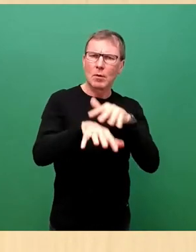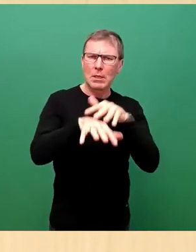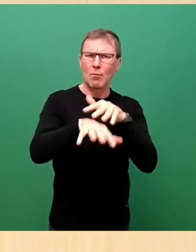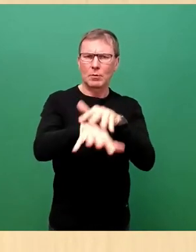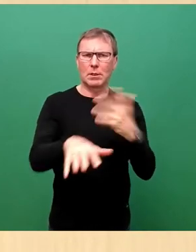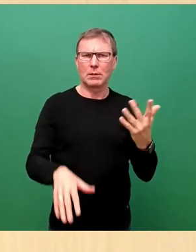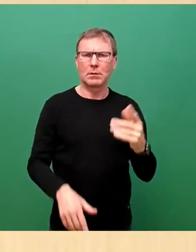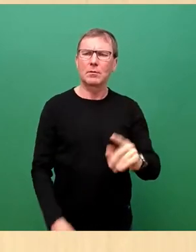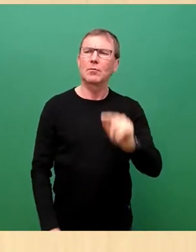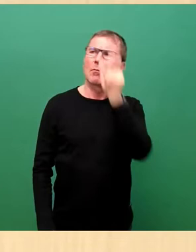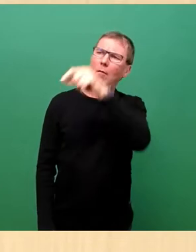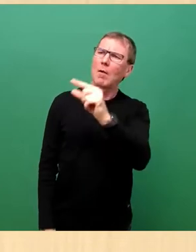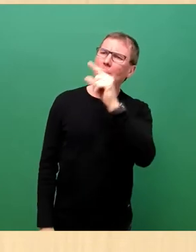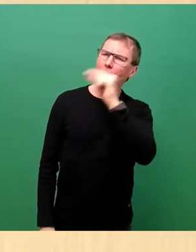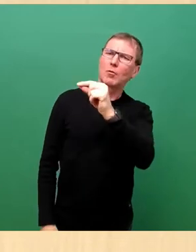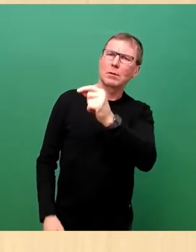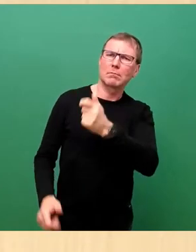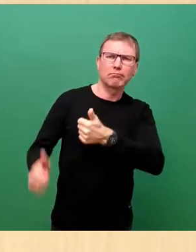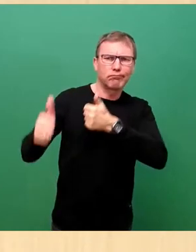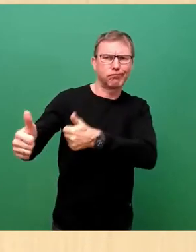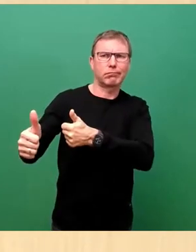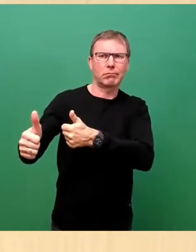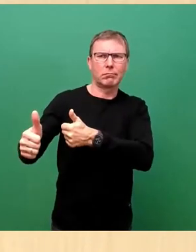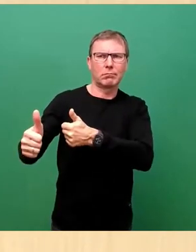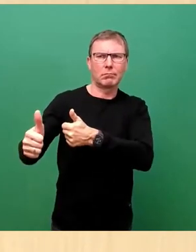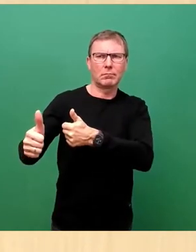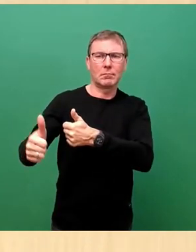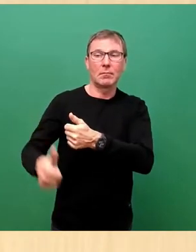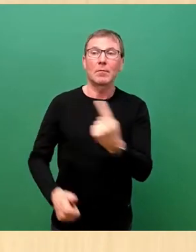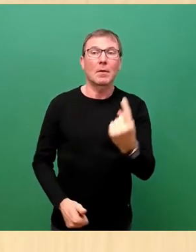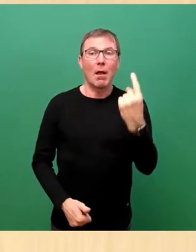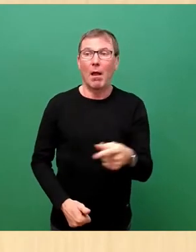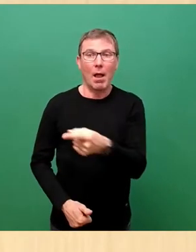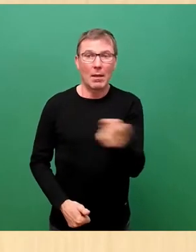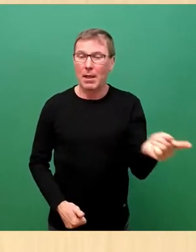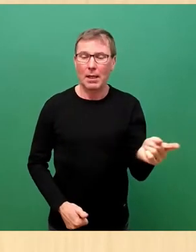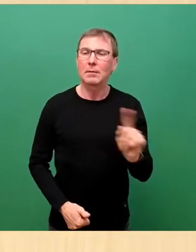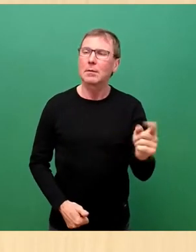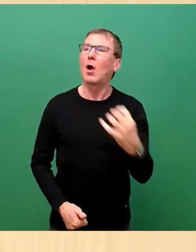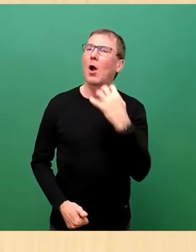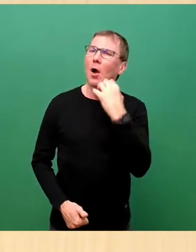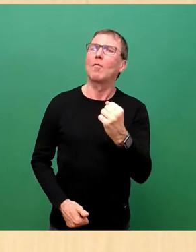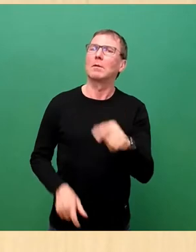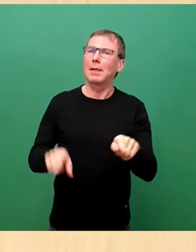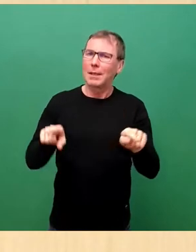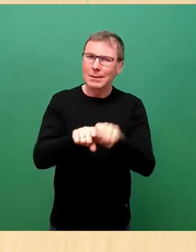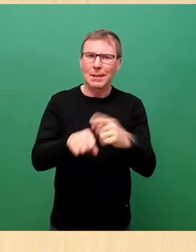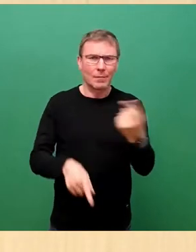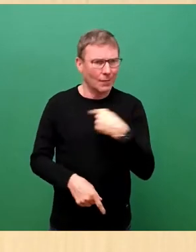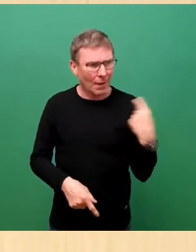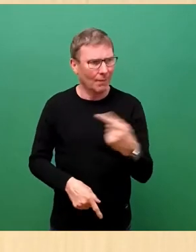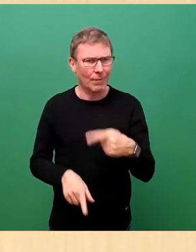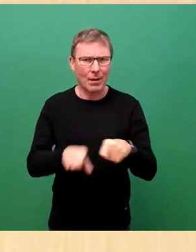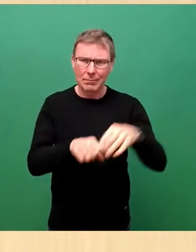Putin die Stirn bieten. Sie stehen nicht allein, sie wollen das Gleiche wie wir.